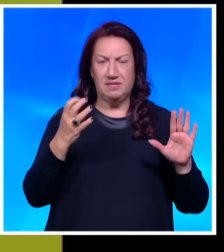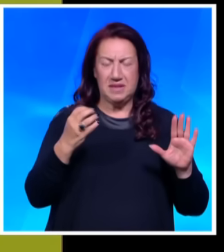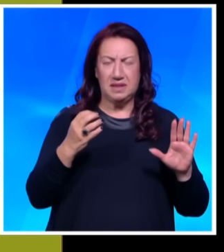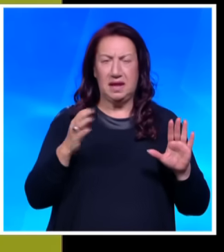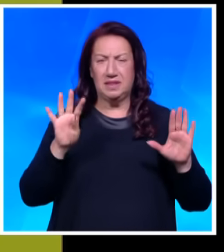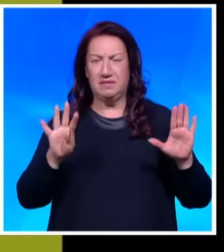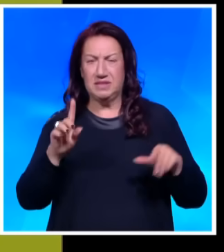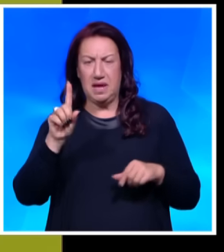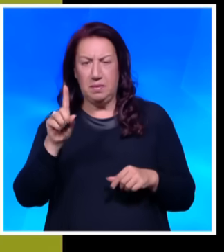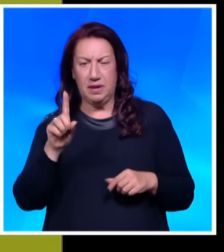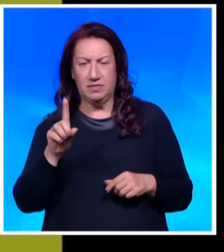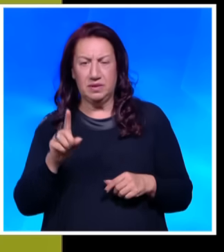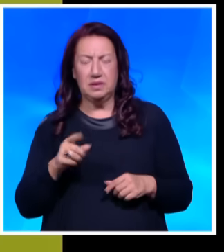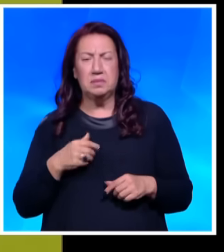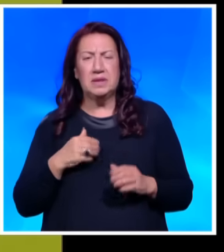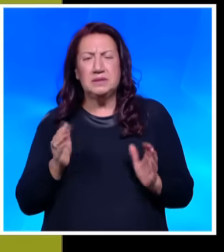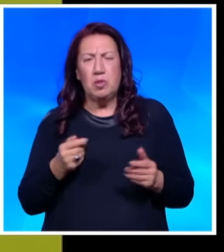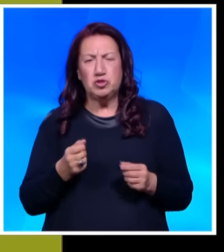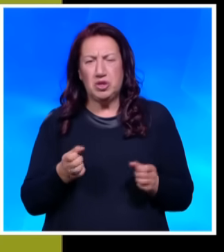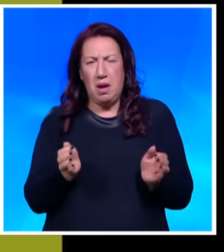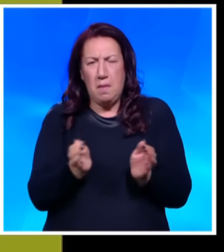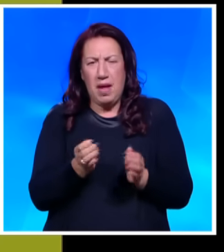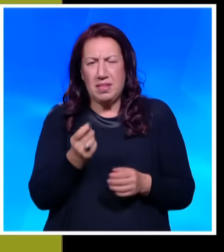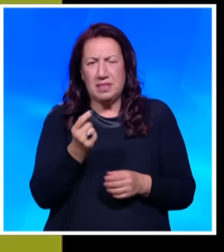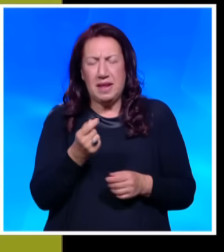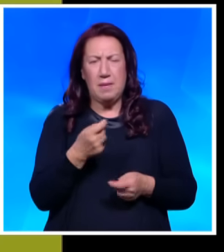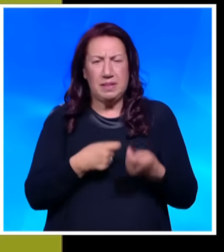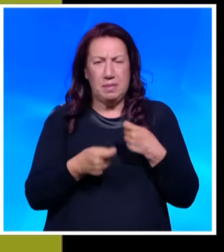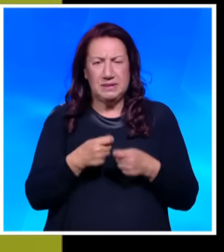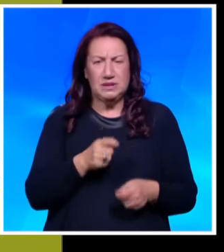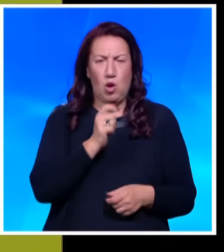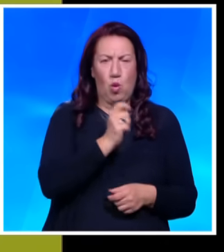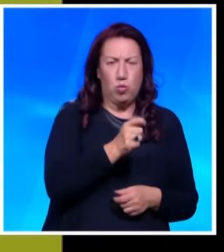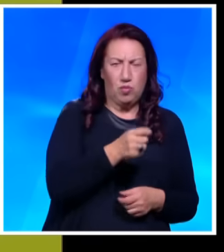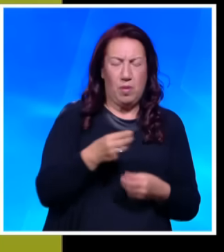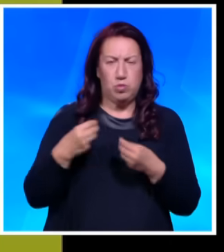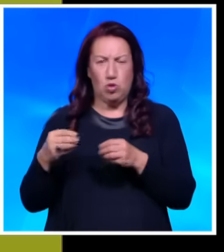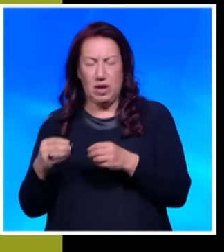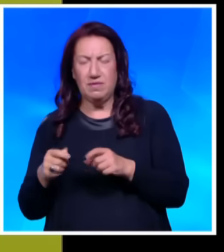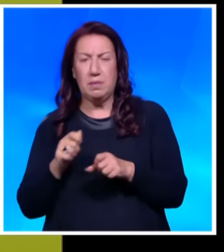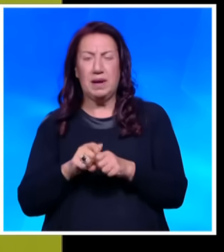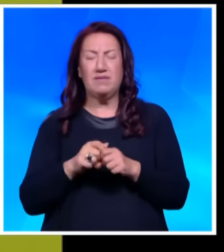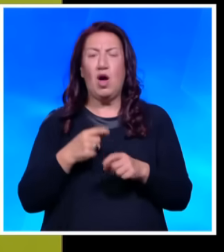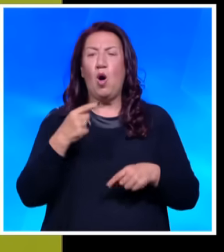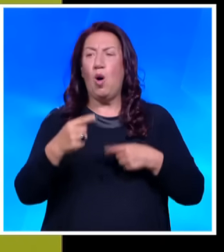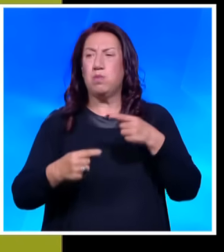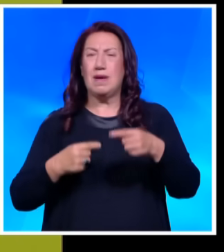91-та. Почнах с малък бизнес. Купувах, продавах, създадох обменни бюра, вече ги няма.